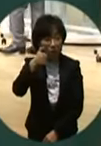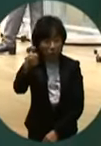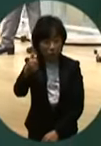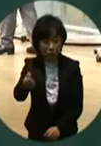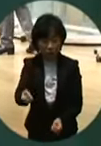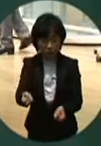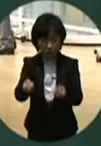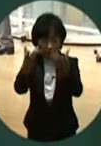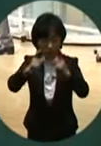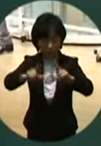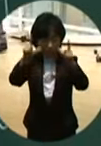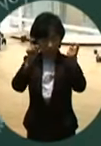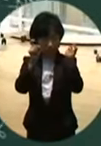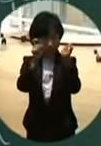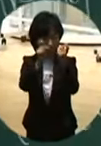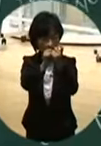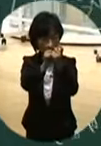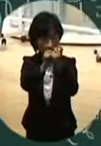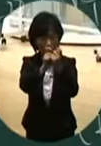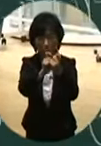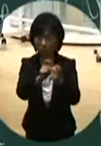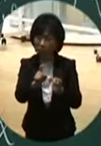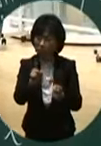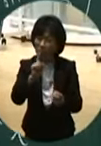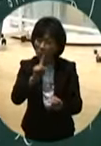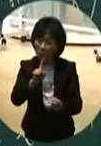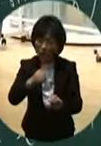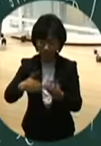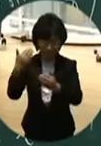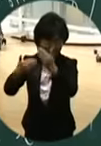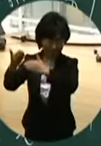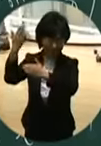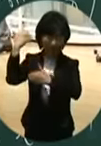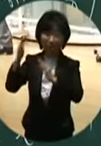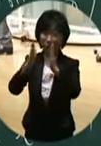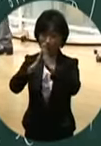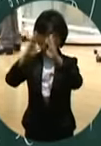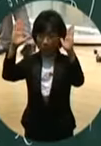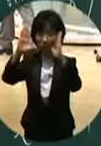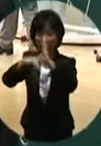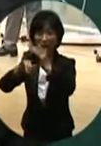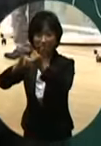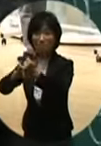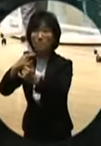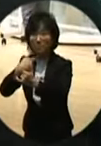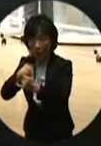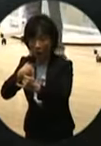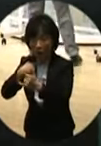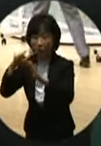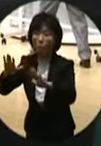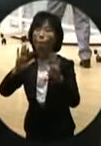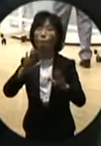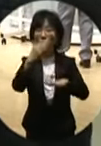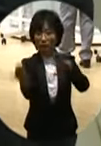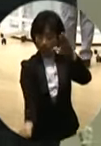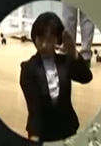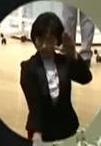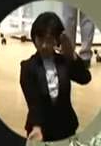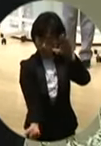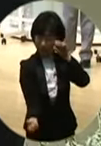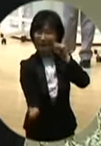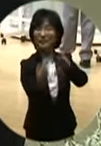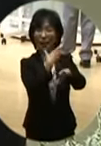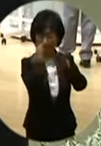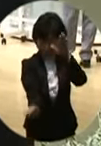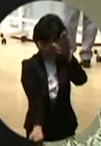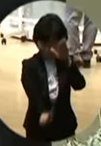이러면 이거는요 저 모세 때 약속이 응답된 거요. So when the day of Pentecost came, that is a promise that was given during the time of Moses